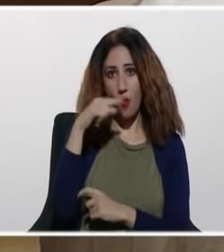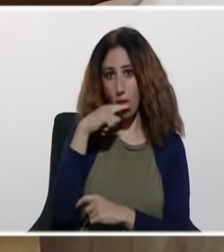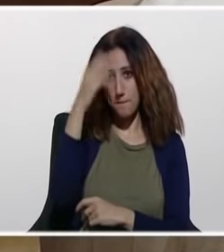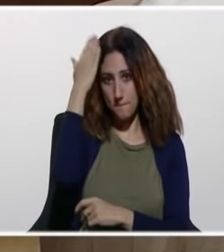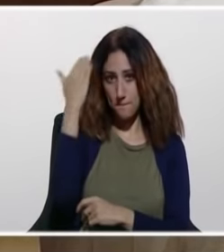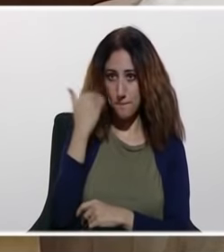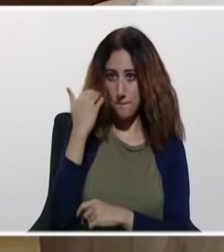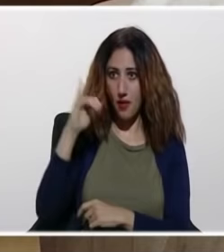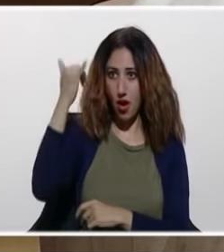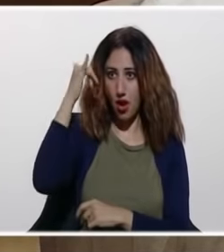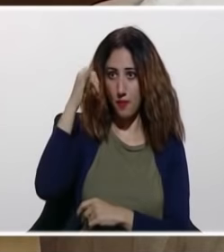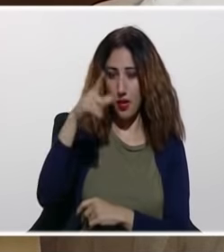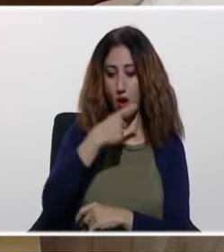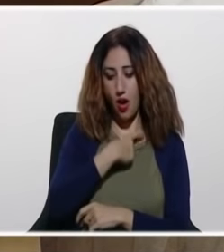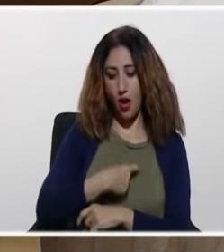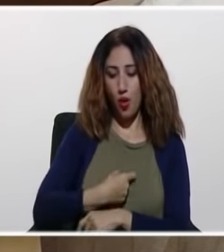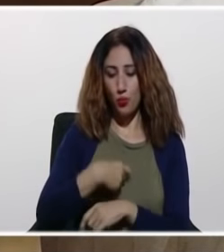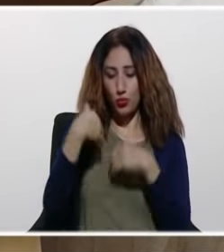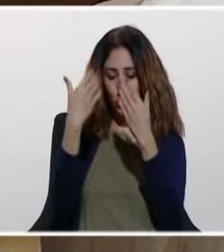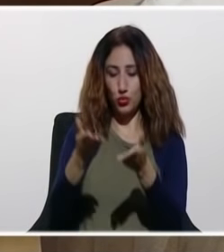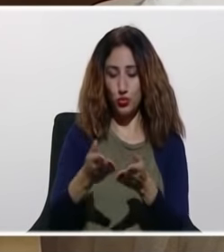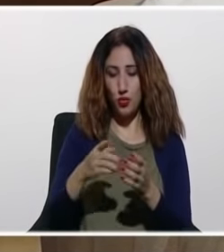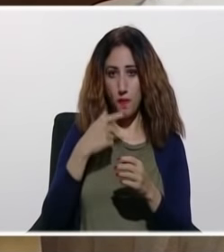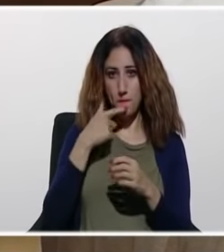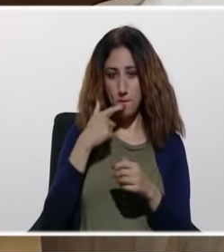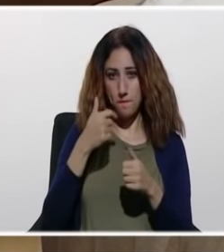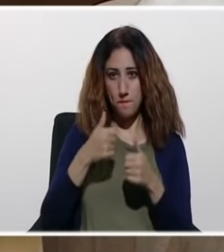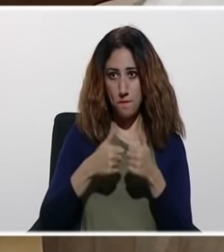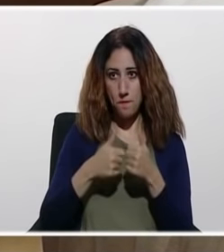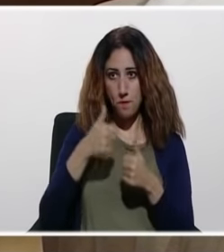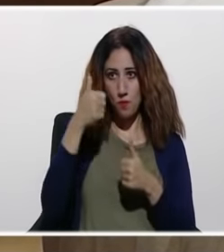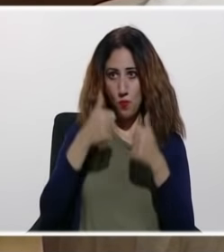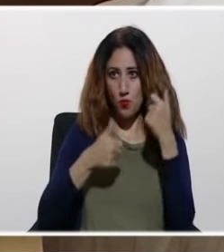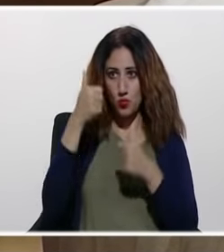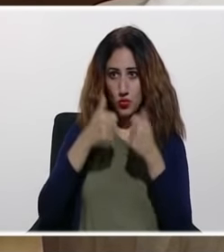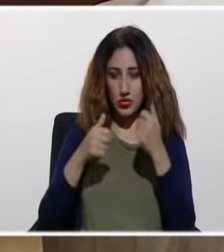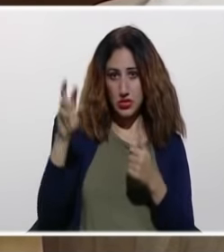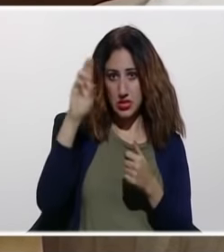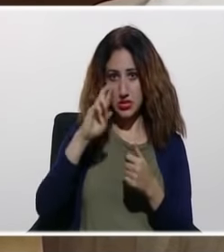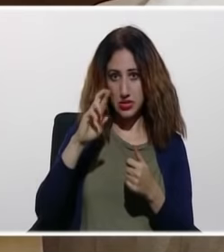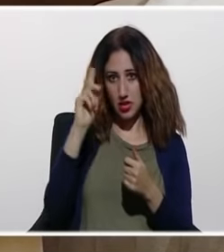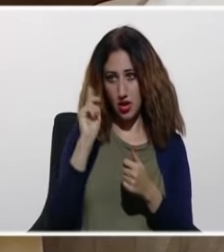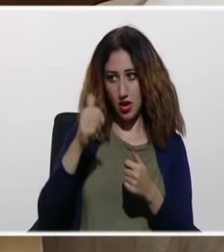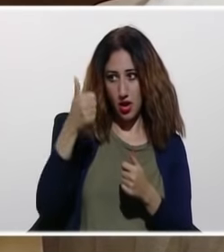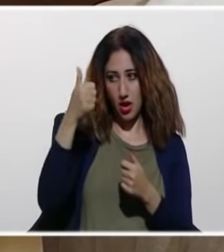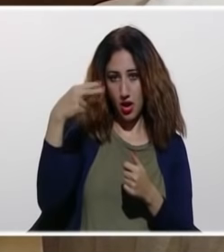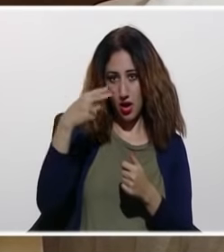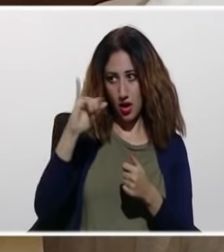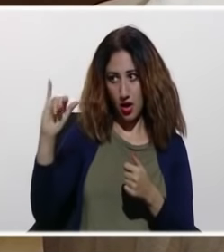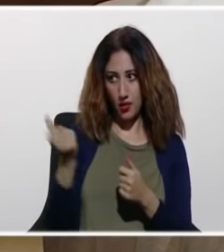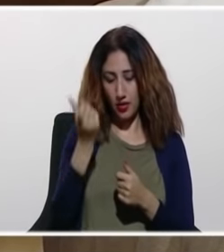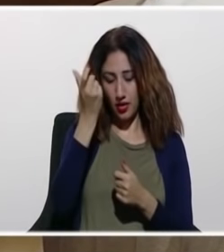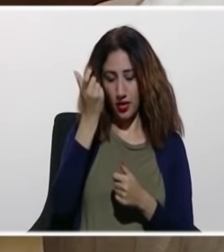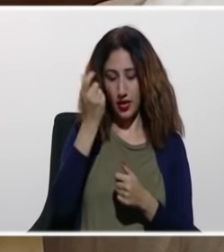اقول لحضرتك، هي كانت اول بطوله ليا في مصارعه الذراعين. طبعا كسبت اول الميزان، وكنت بلعب باسم